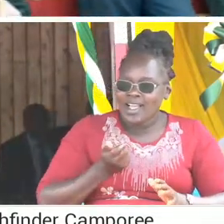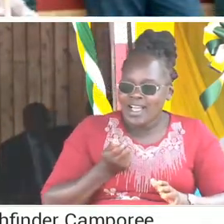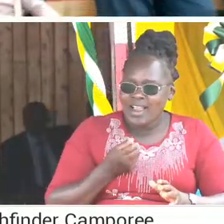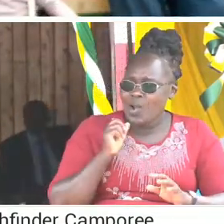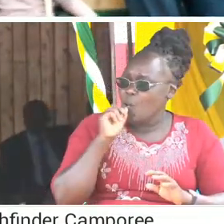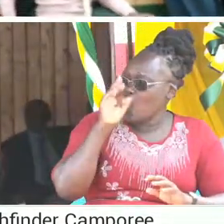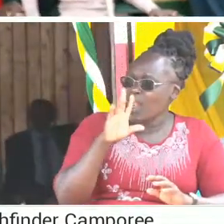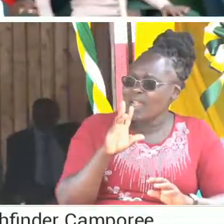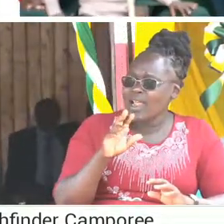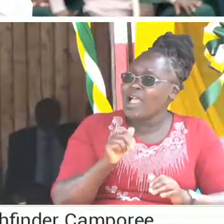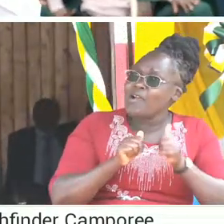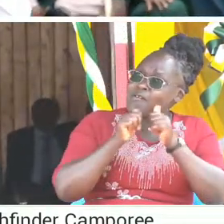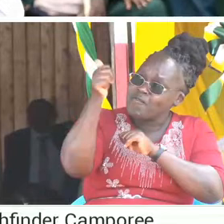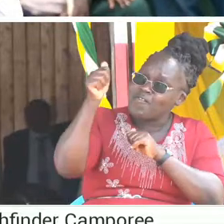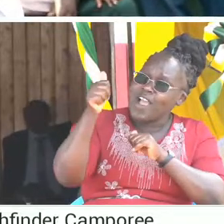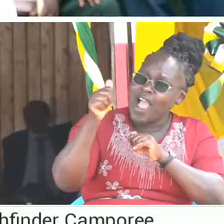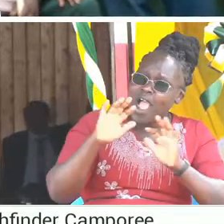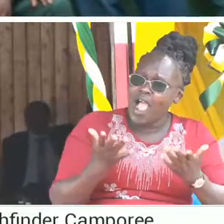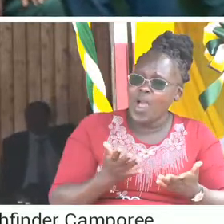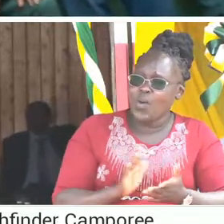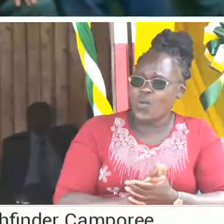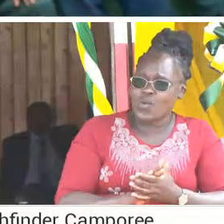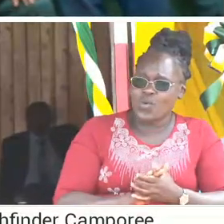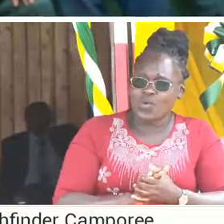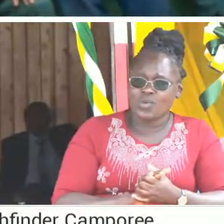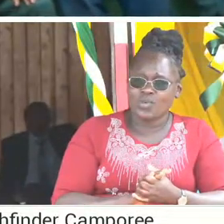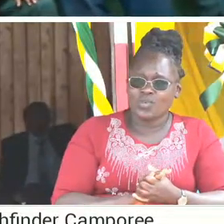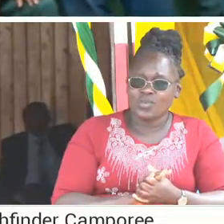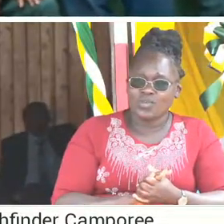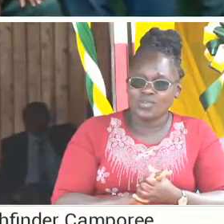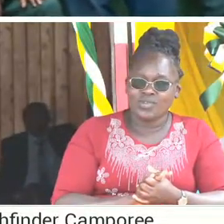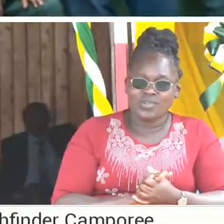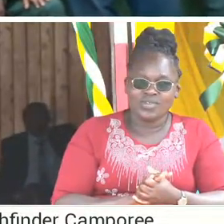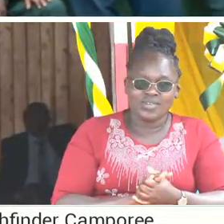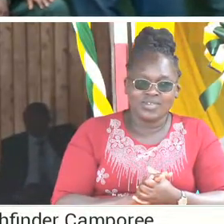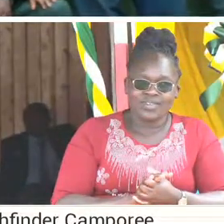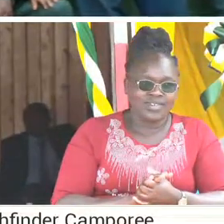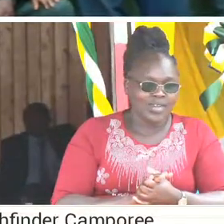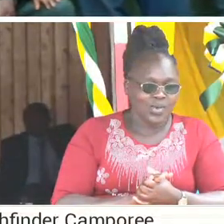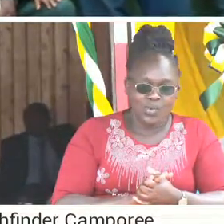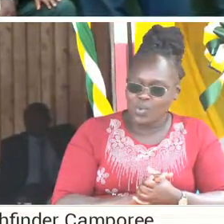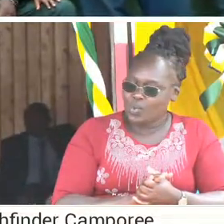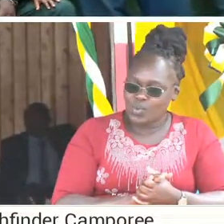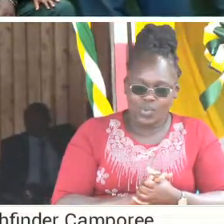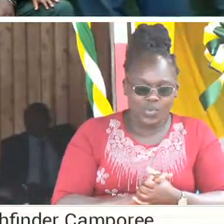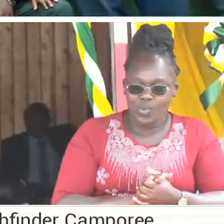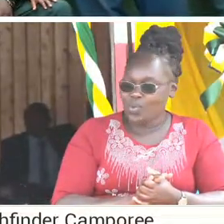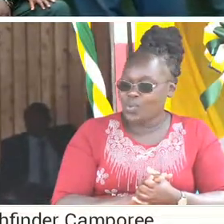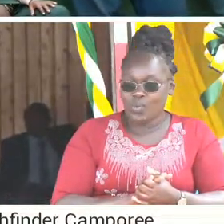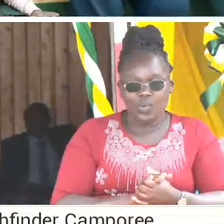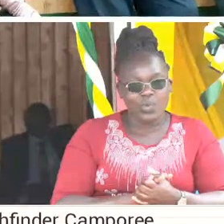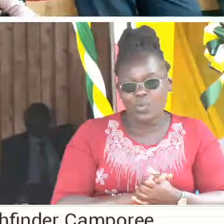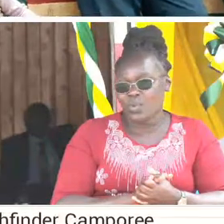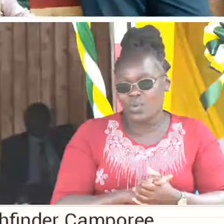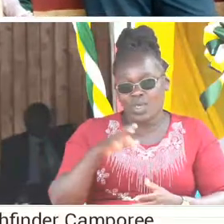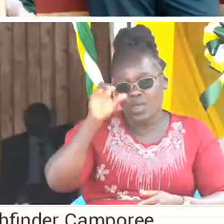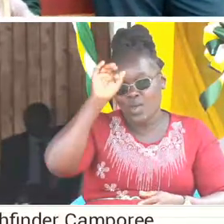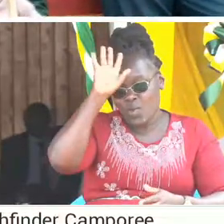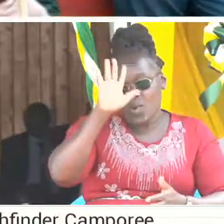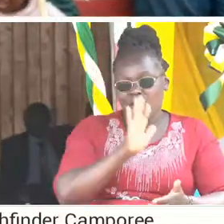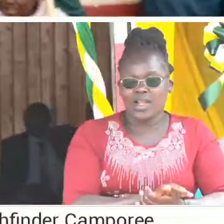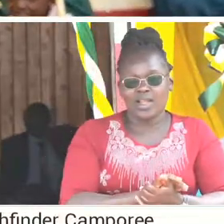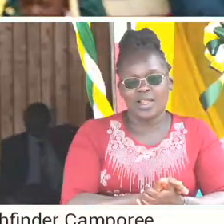wewe ambia mwenzako achagnye. Sijui kama hii ni kikale, hata mimi nimejaribu.